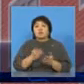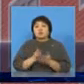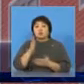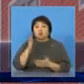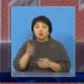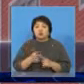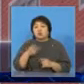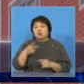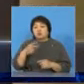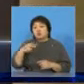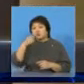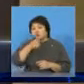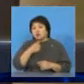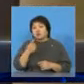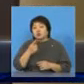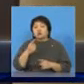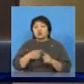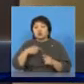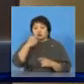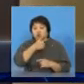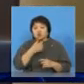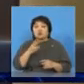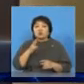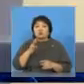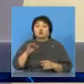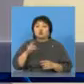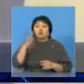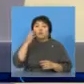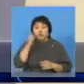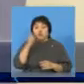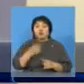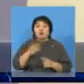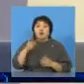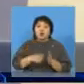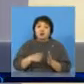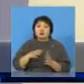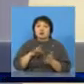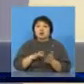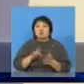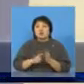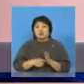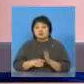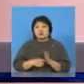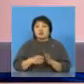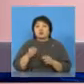бағытталатын болады. 2020 жылдың бірінші жарты жылдығында Нұрсұлтан, Алматы және Қарағанды қалаларында